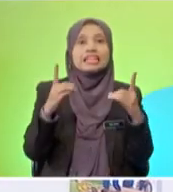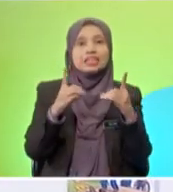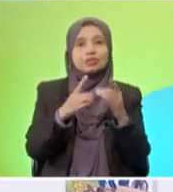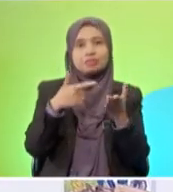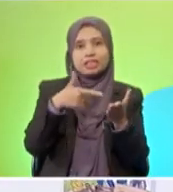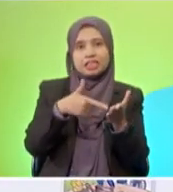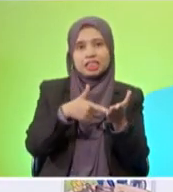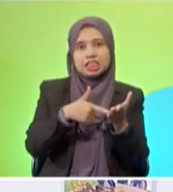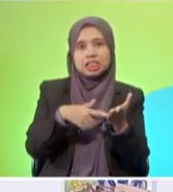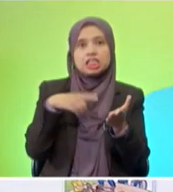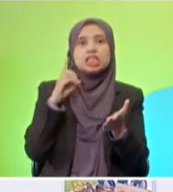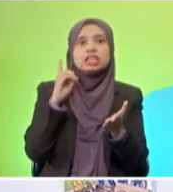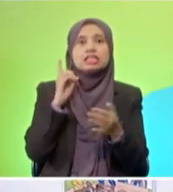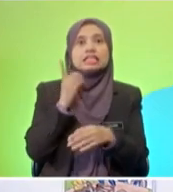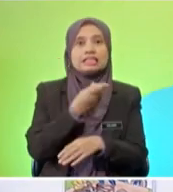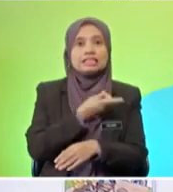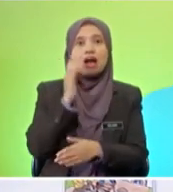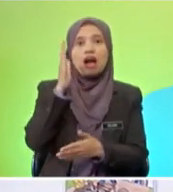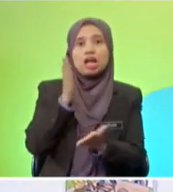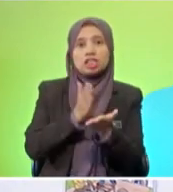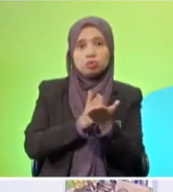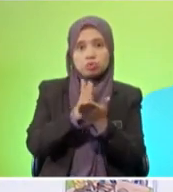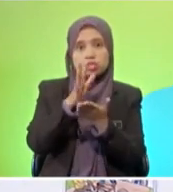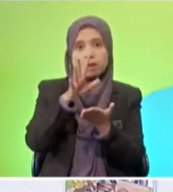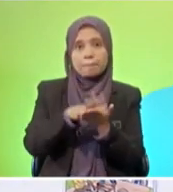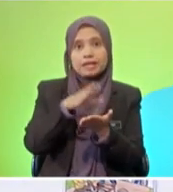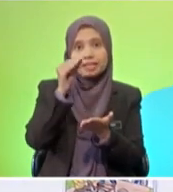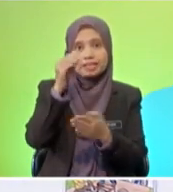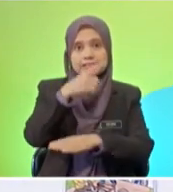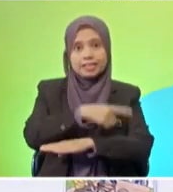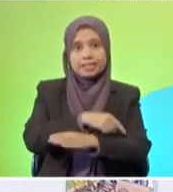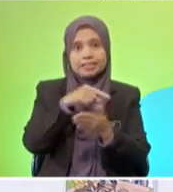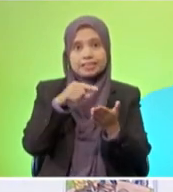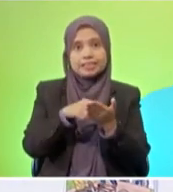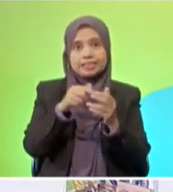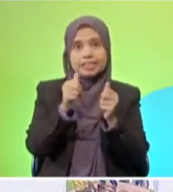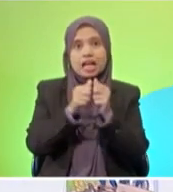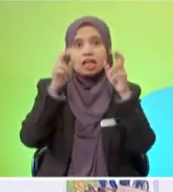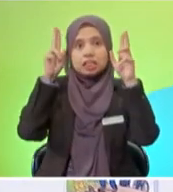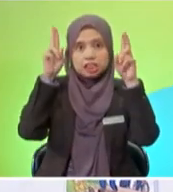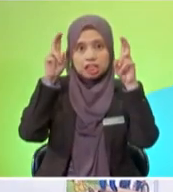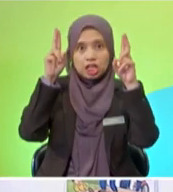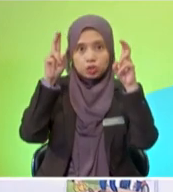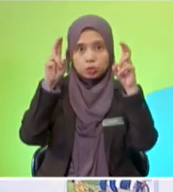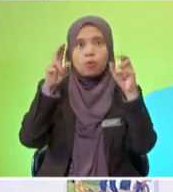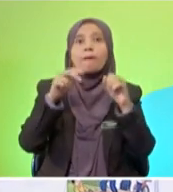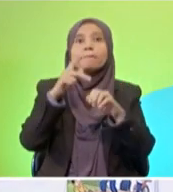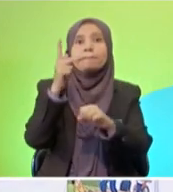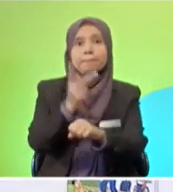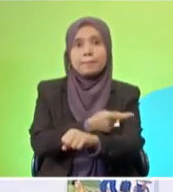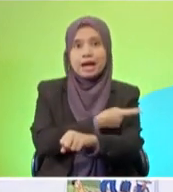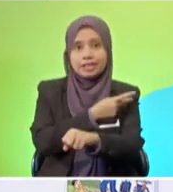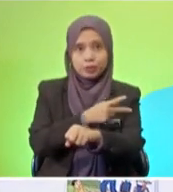teruskan pembelajaran kita untuk surat pendidikan khas bahasa Melayu hari ini topik yang dipilih oleh cekgu Thoyib adalah